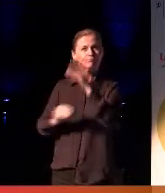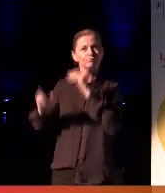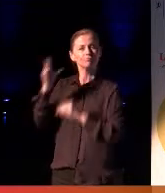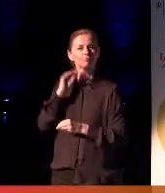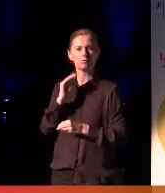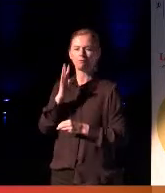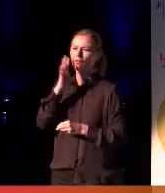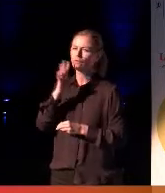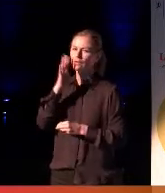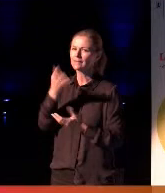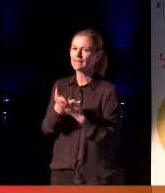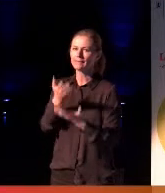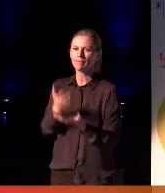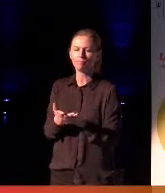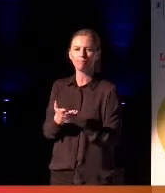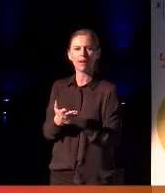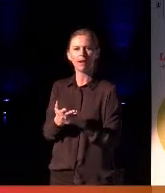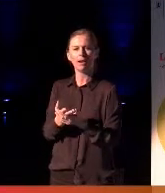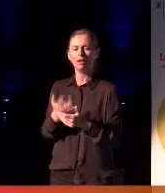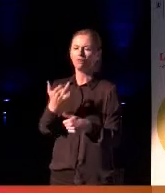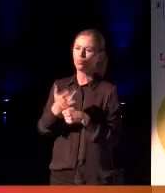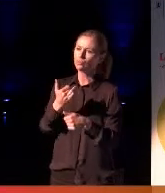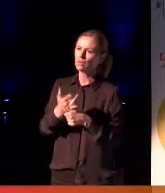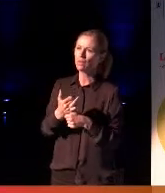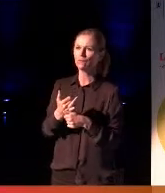fantastiske eksempler på hvordan man kan